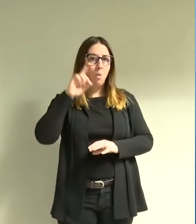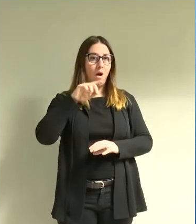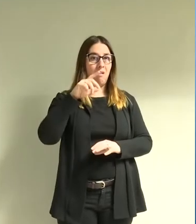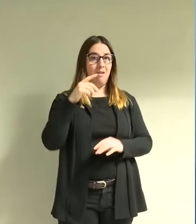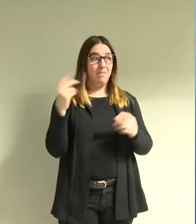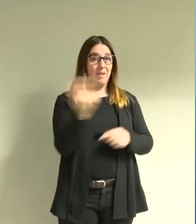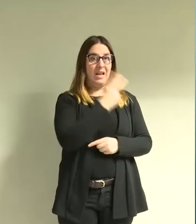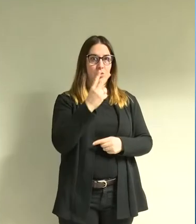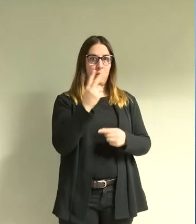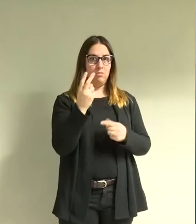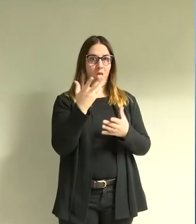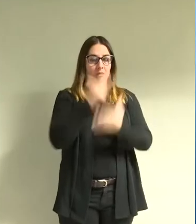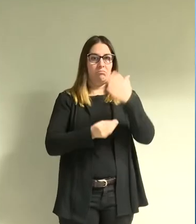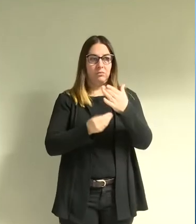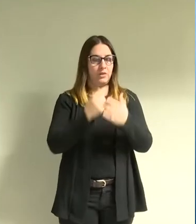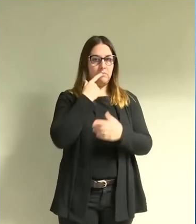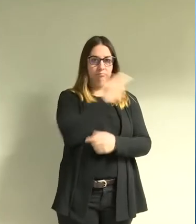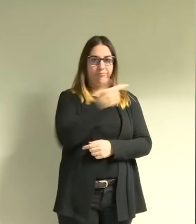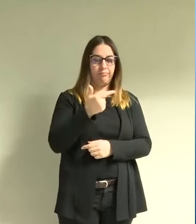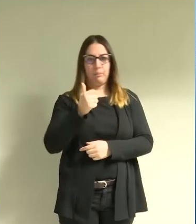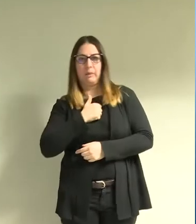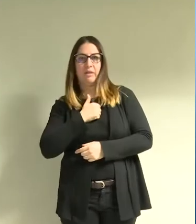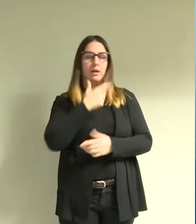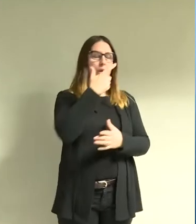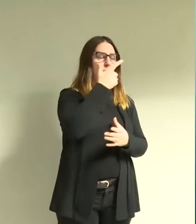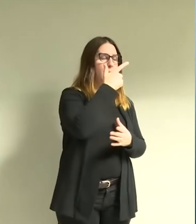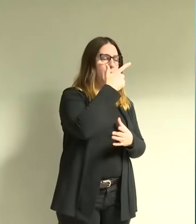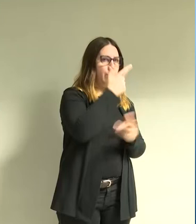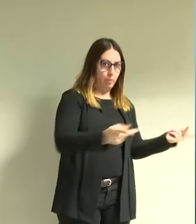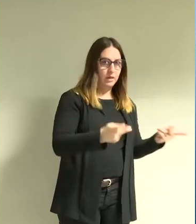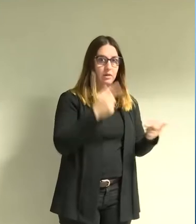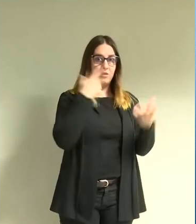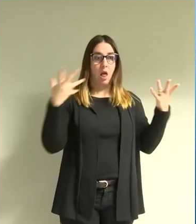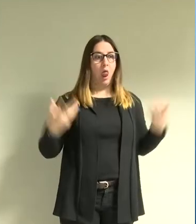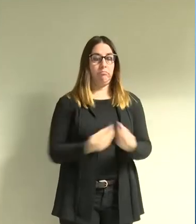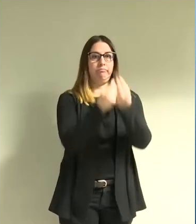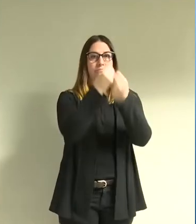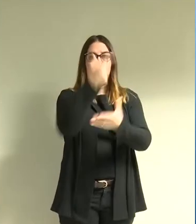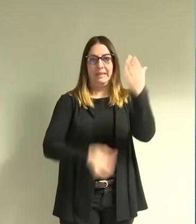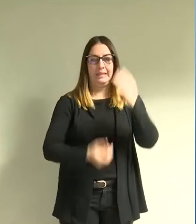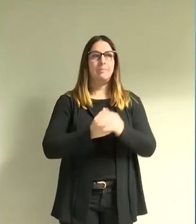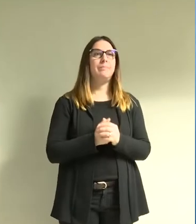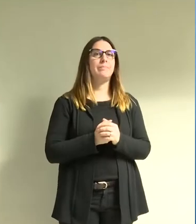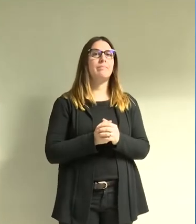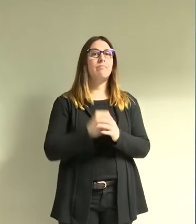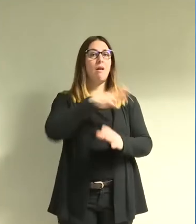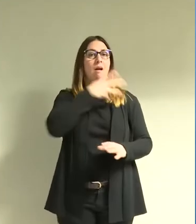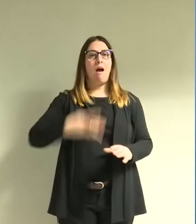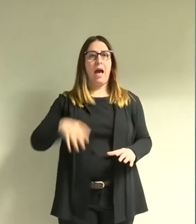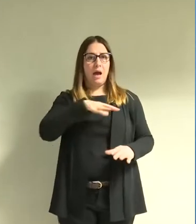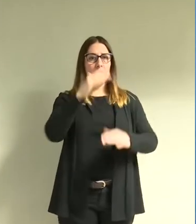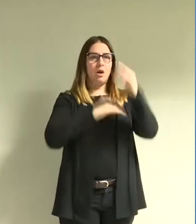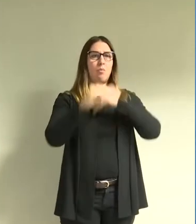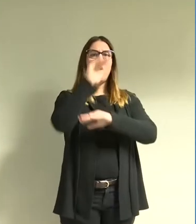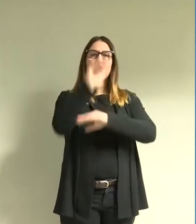public nous parlons alors de copropriété xts le plan de sauvegarde des copropriétés de l'arlequin est un